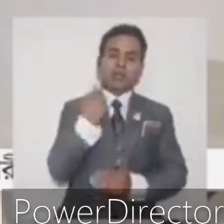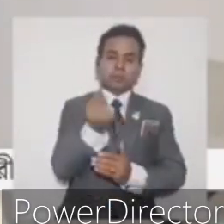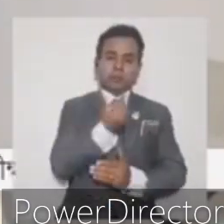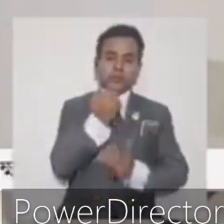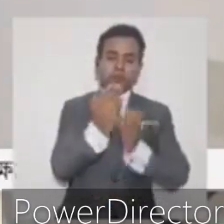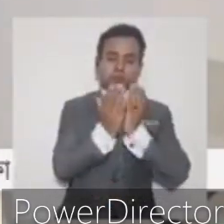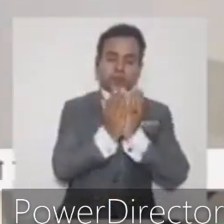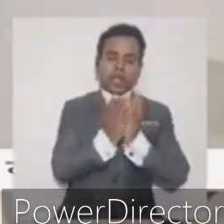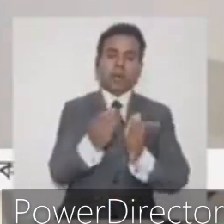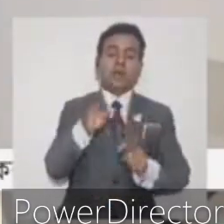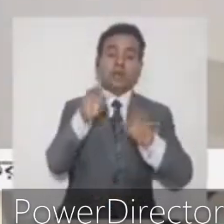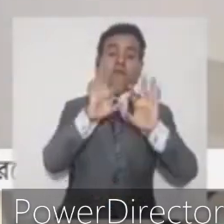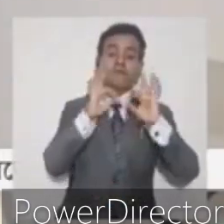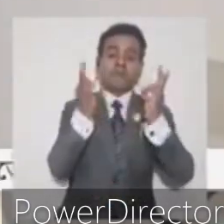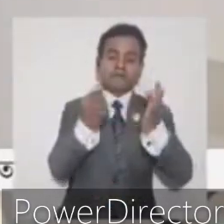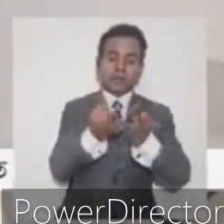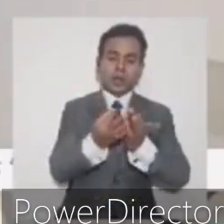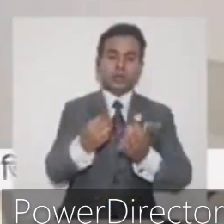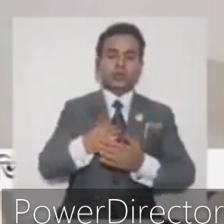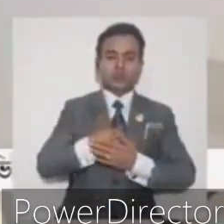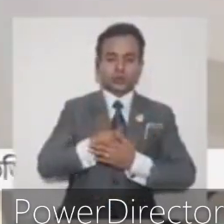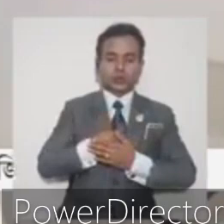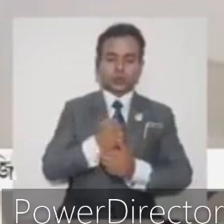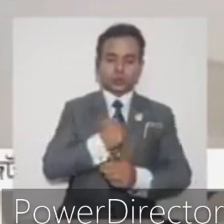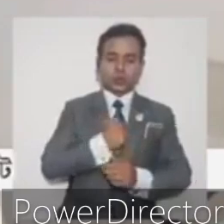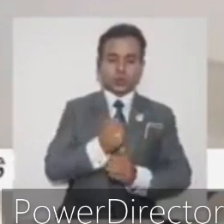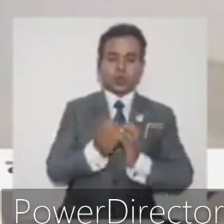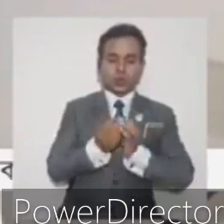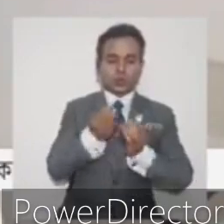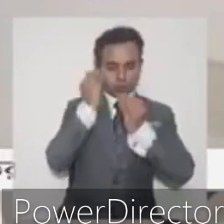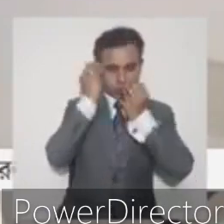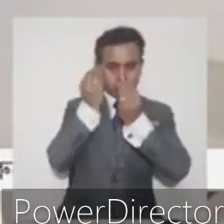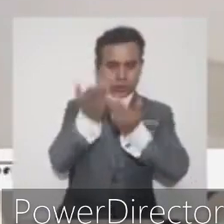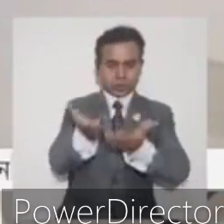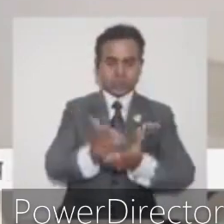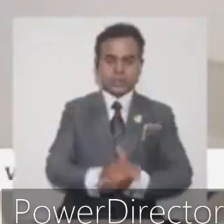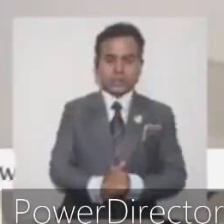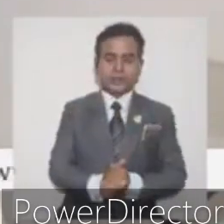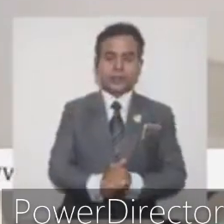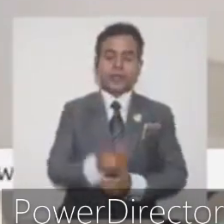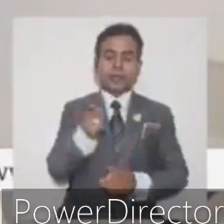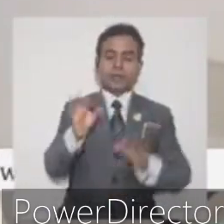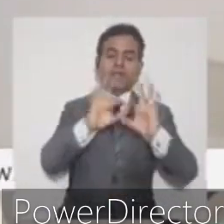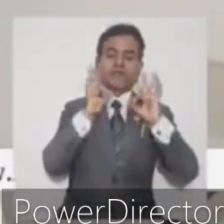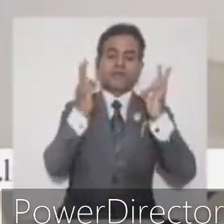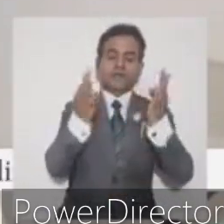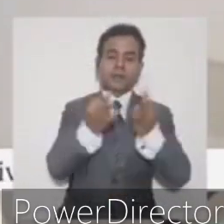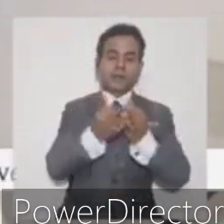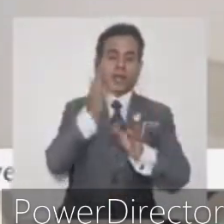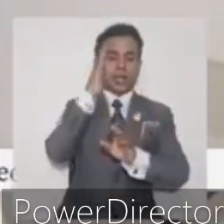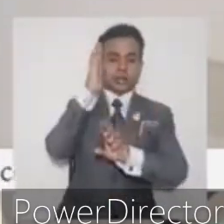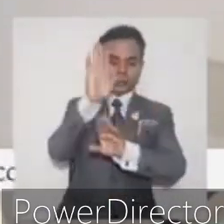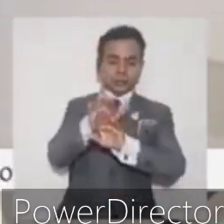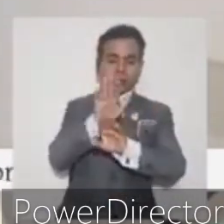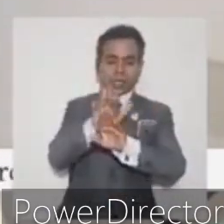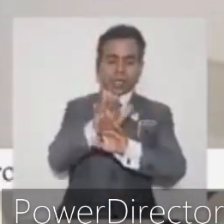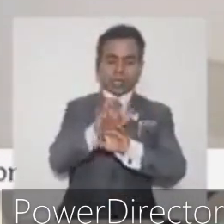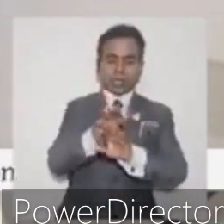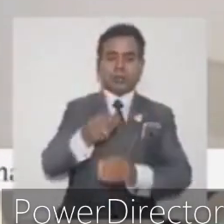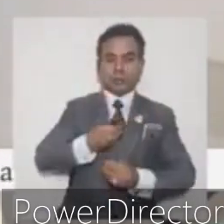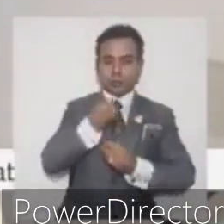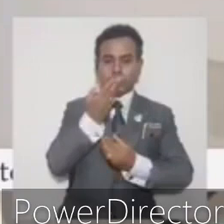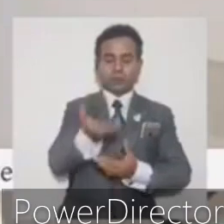আমি তার পরিবারের প্রতি সমবেদনা জ্ঞাপন করছি। আমার মনে হচ্ছে আমার একজন